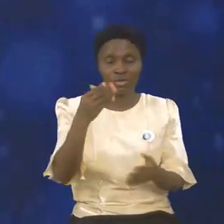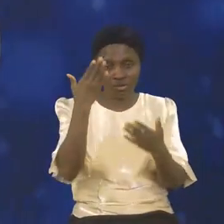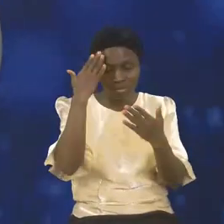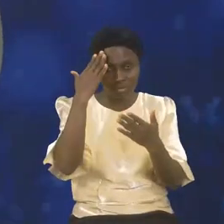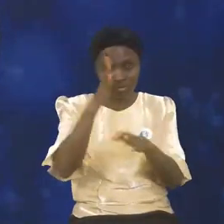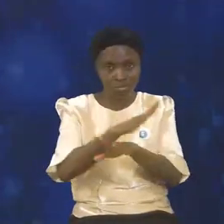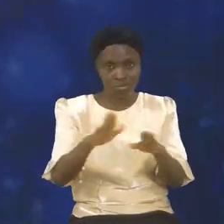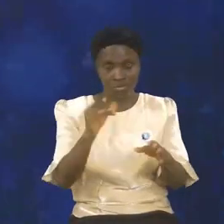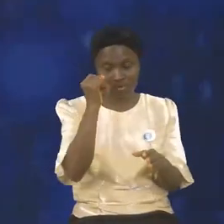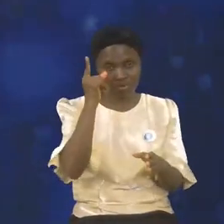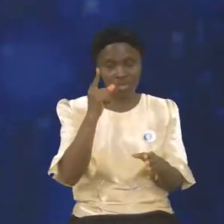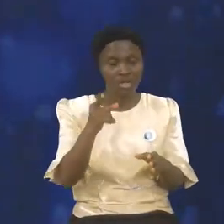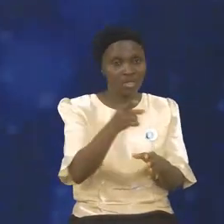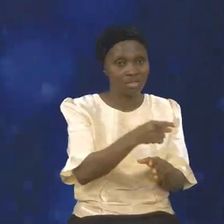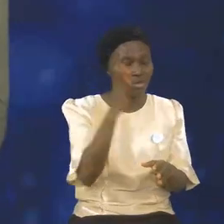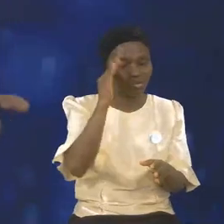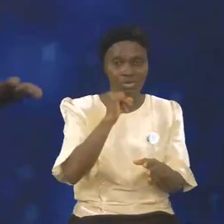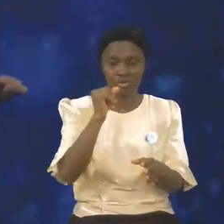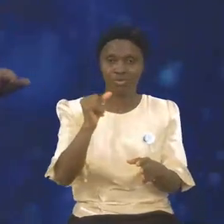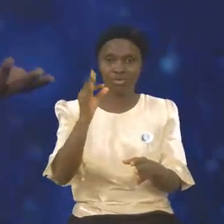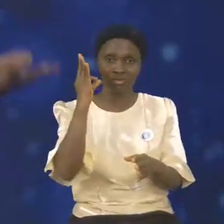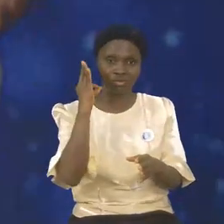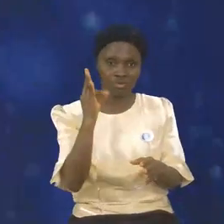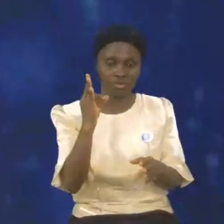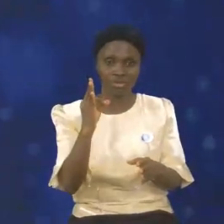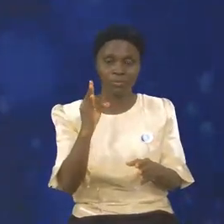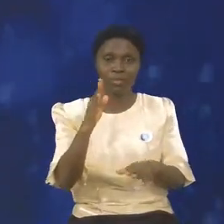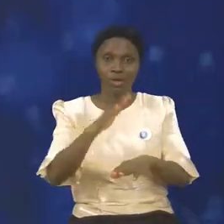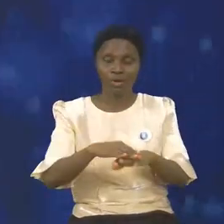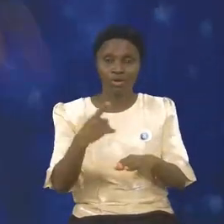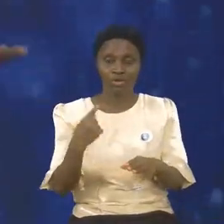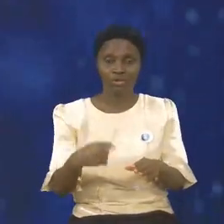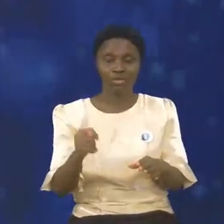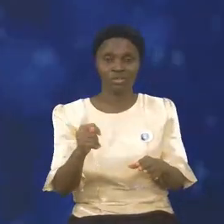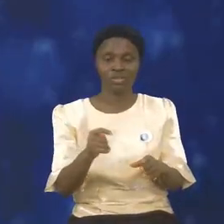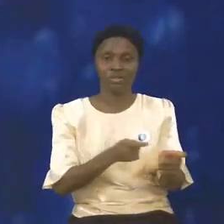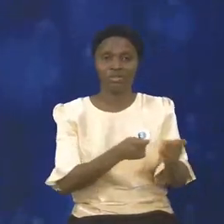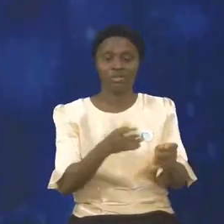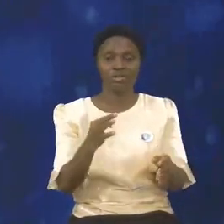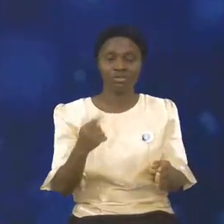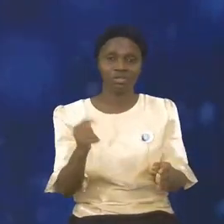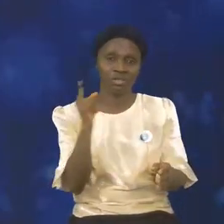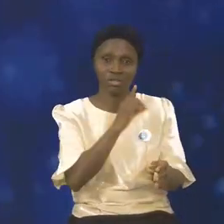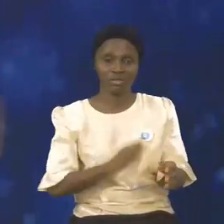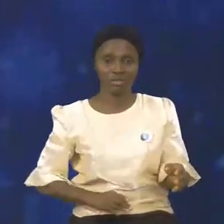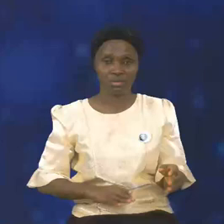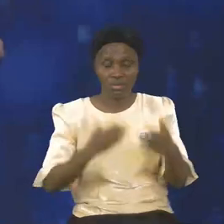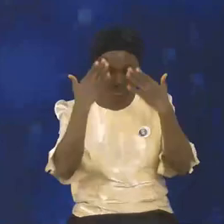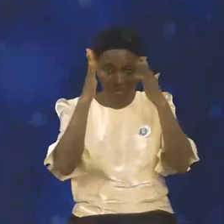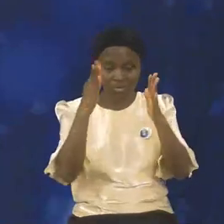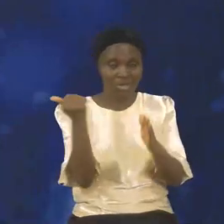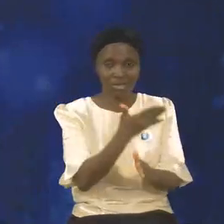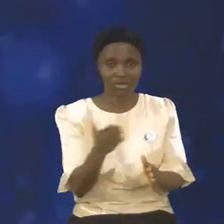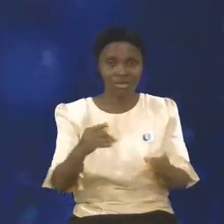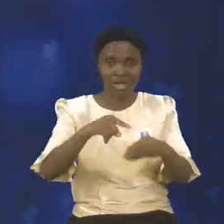l'enlèvement ces assemblées ne vont pas souligner la vérité sur le roi venir il ne veut pas